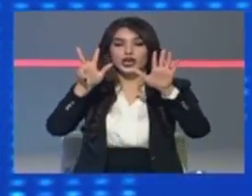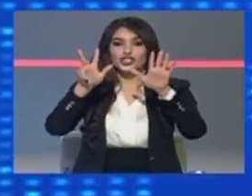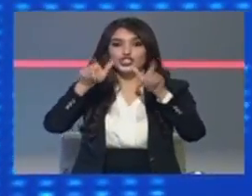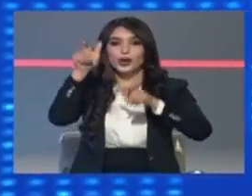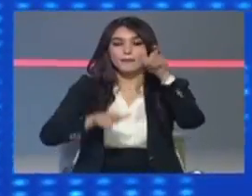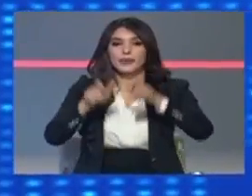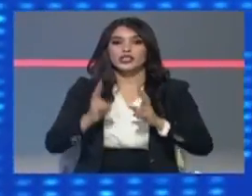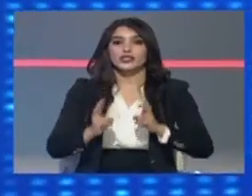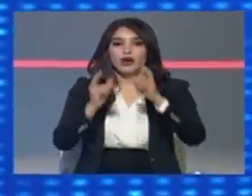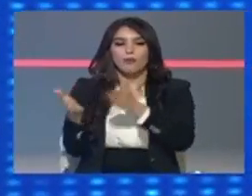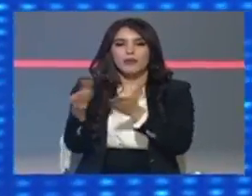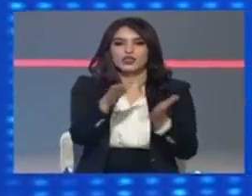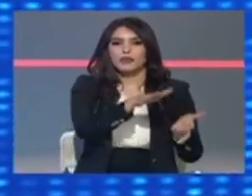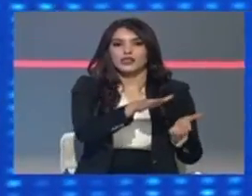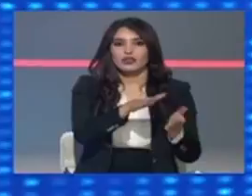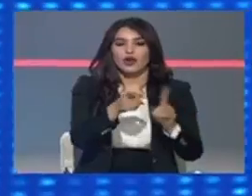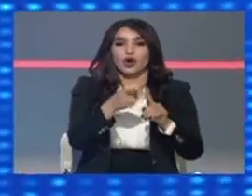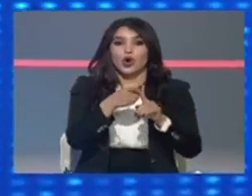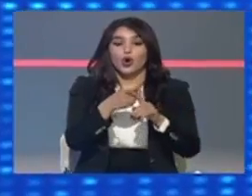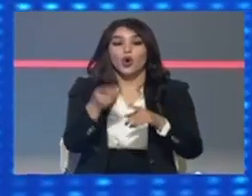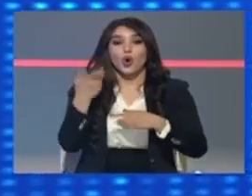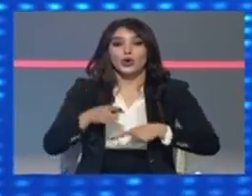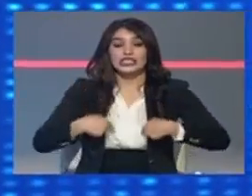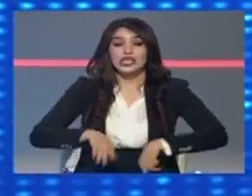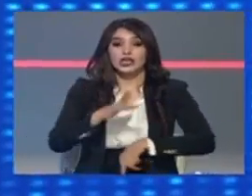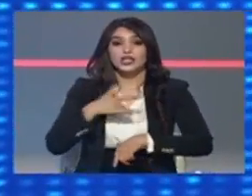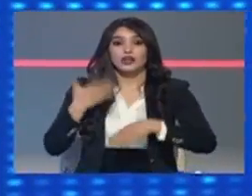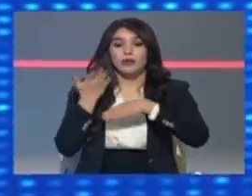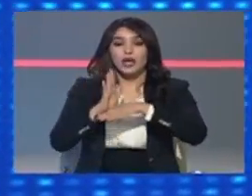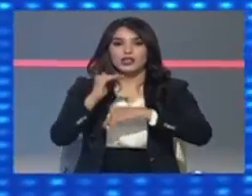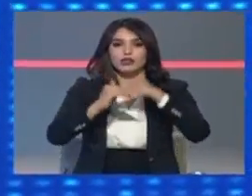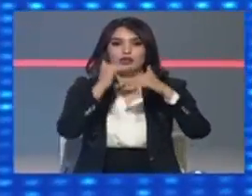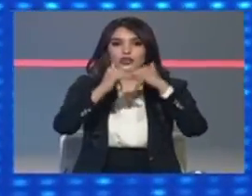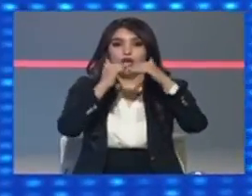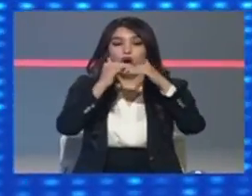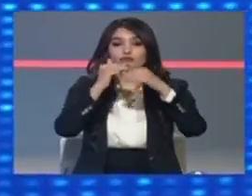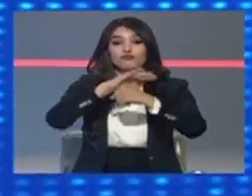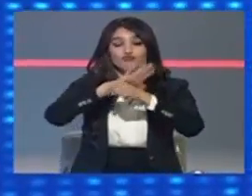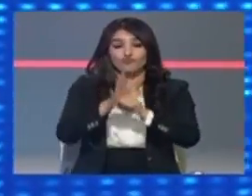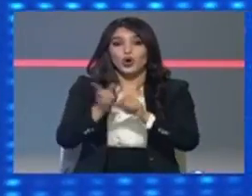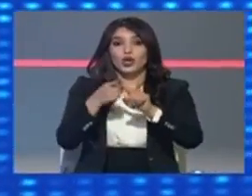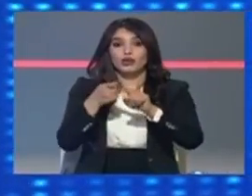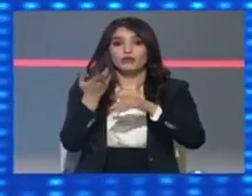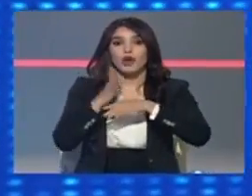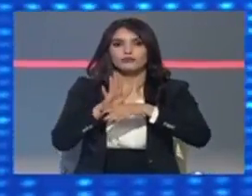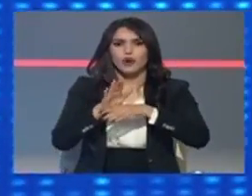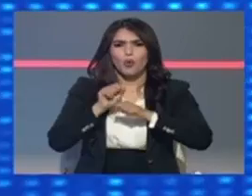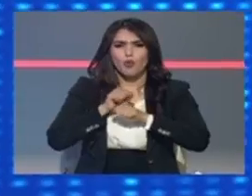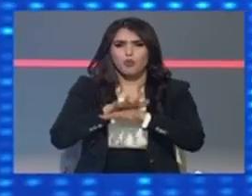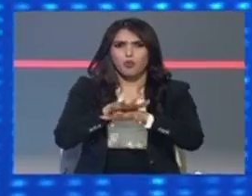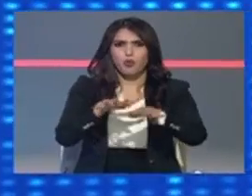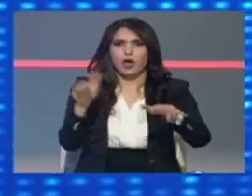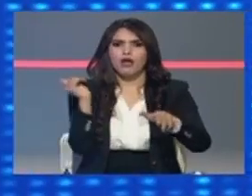تسجيل 4 وفيات جديدة. وبيّنت وزارة الصحة أن هذا التطور في الوضع الوبائي يؤشر إلى انتشار المرض